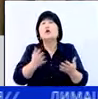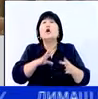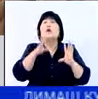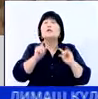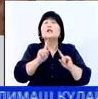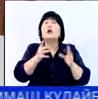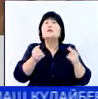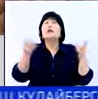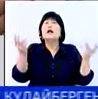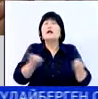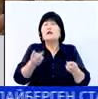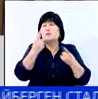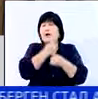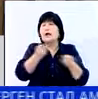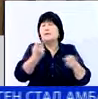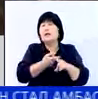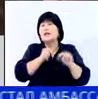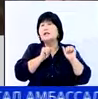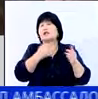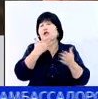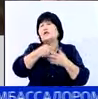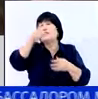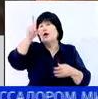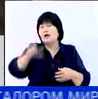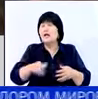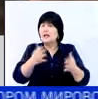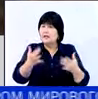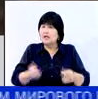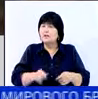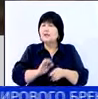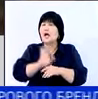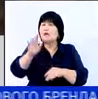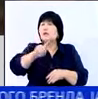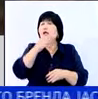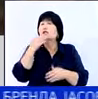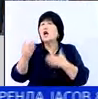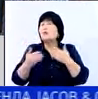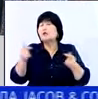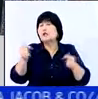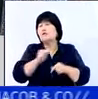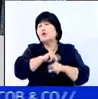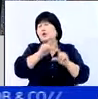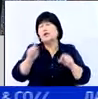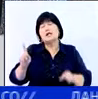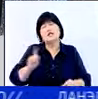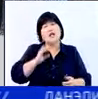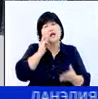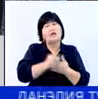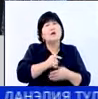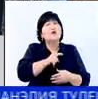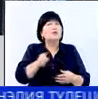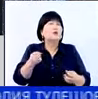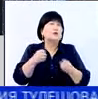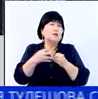для получения необходимой информации для защиты своего клиента требовалось отправлять запросы в соответствующие учреждения и ждать ответа